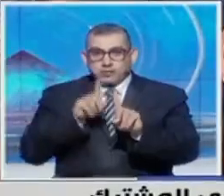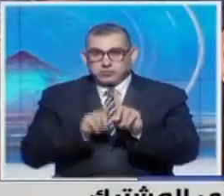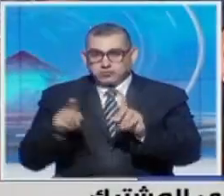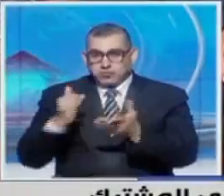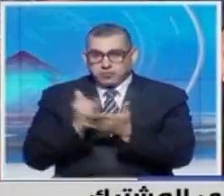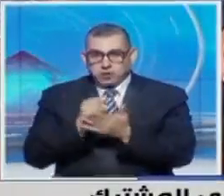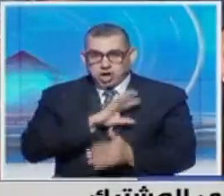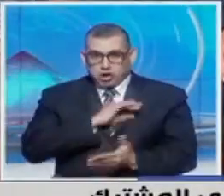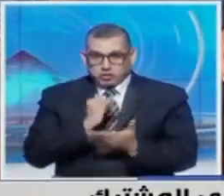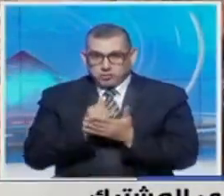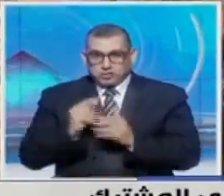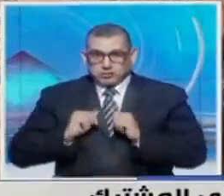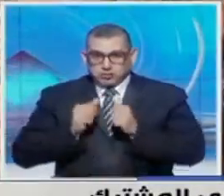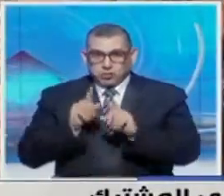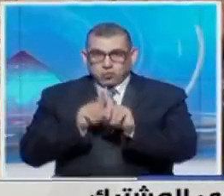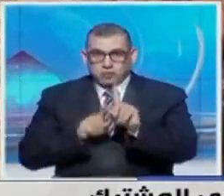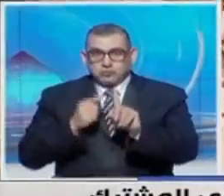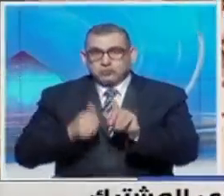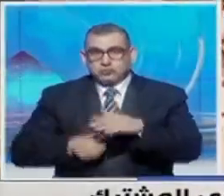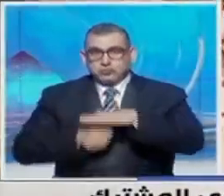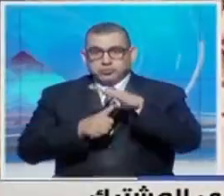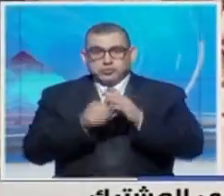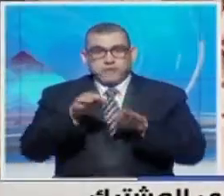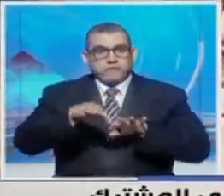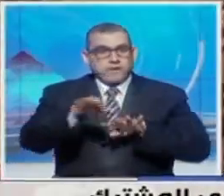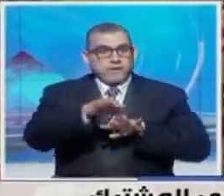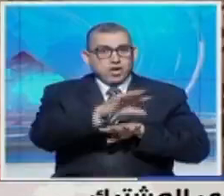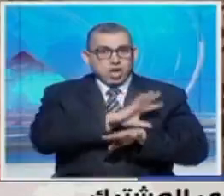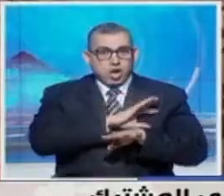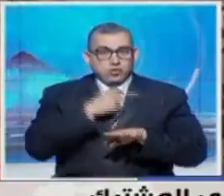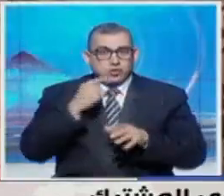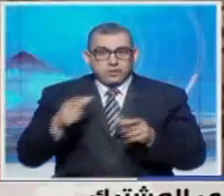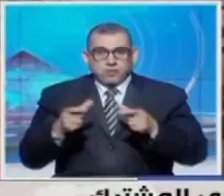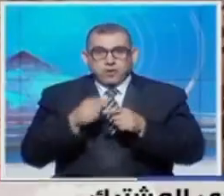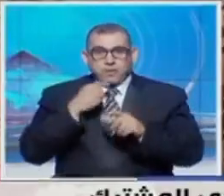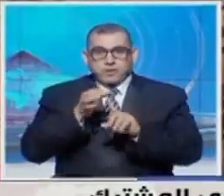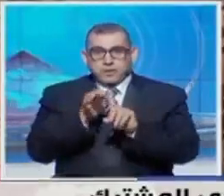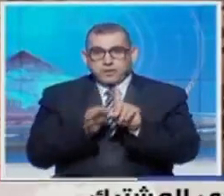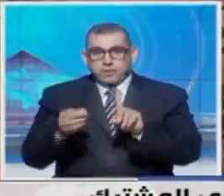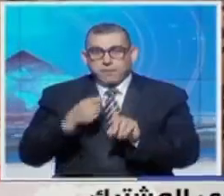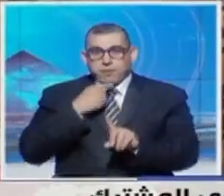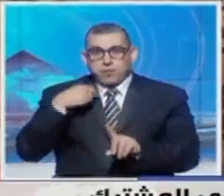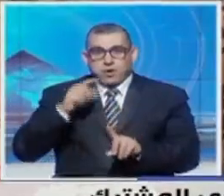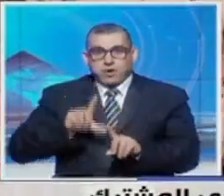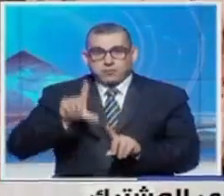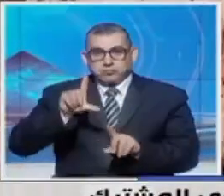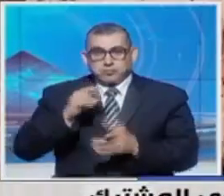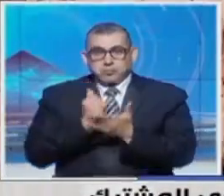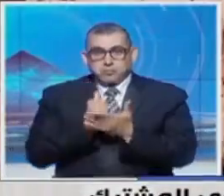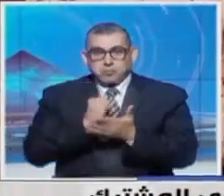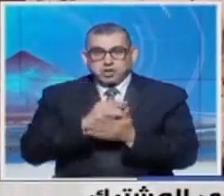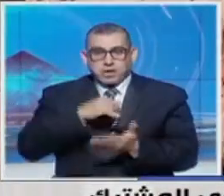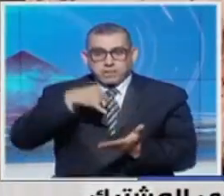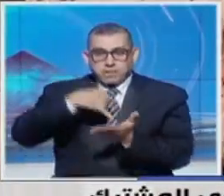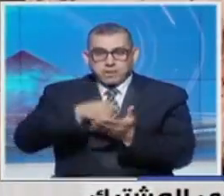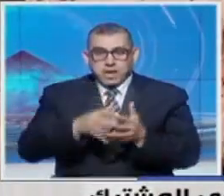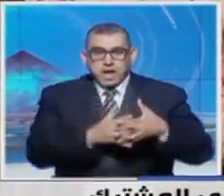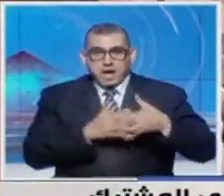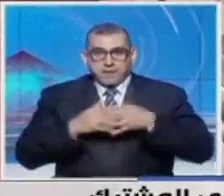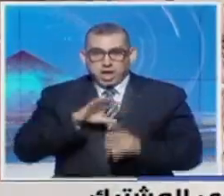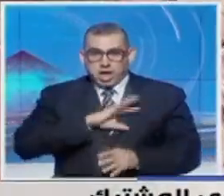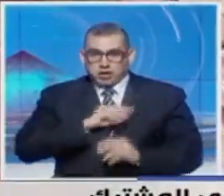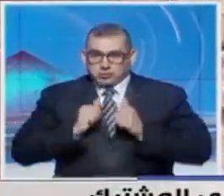أركان حرب القوات المسلحة وقادة الأفرع الرئيسية، والفريق أول مايكل كوريلا قائد القيادة المركزية